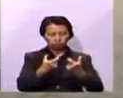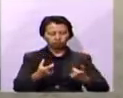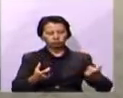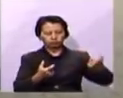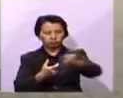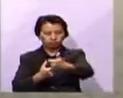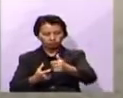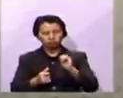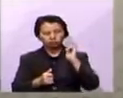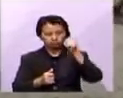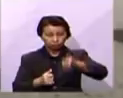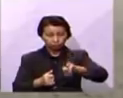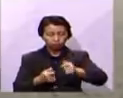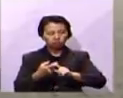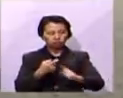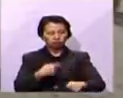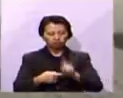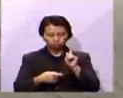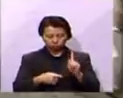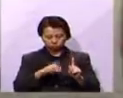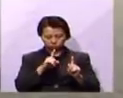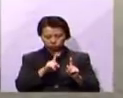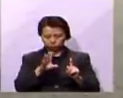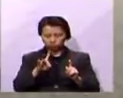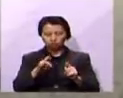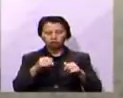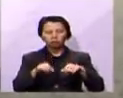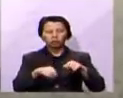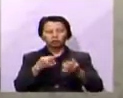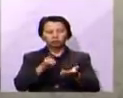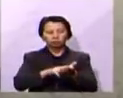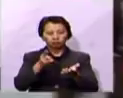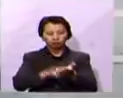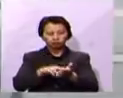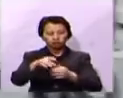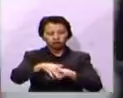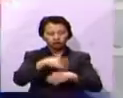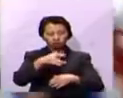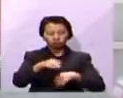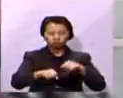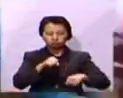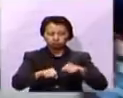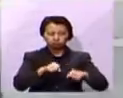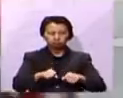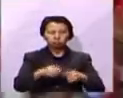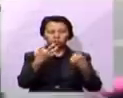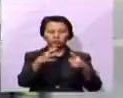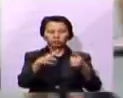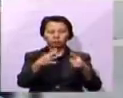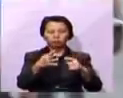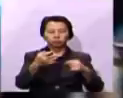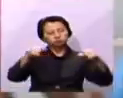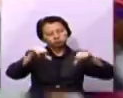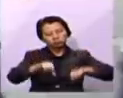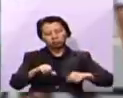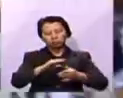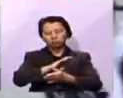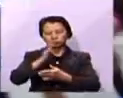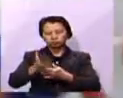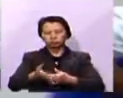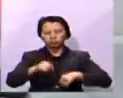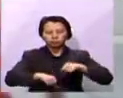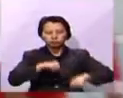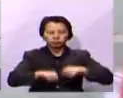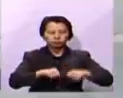teratas esok. Daripada 118 pelumba yang berdaftar di awal perlumbaan, 14 pelumba gagal menamatkan